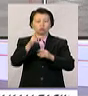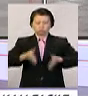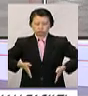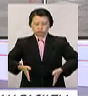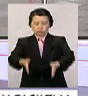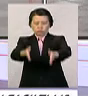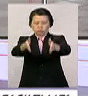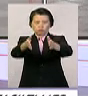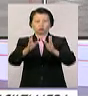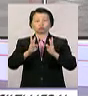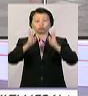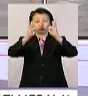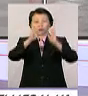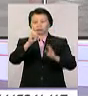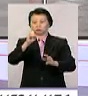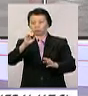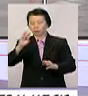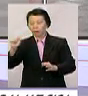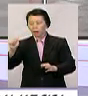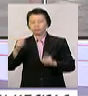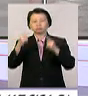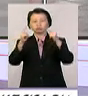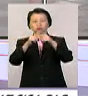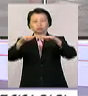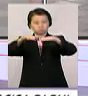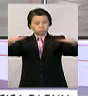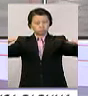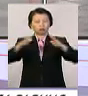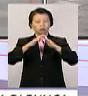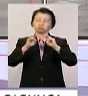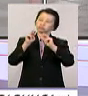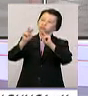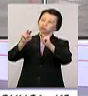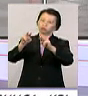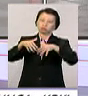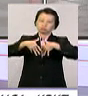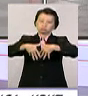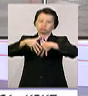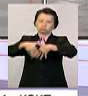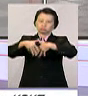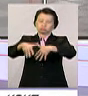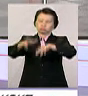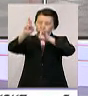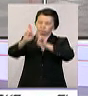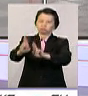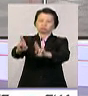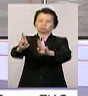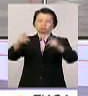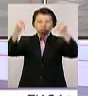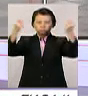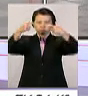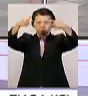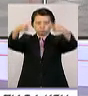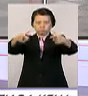laluan dari Wisma Darul Aman hingga ke dataran Medan Bandar untuk menyaksikan perarakan dan perbarisan kehormat sebenar istiadat